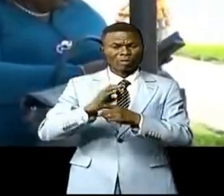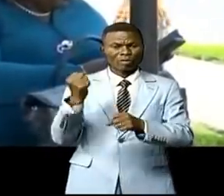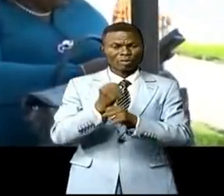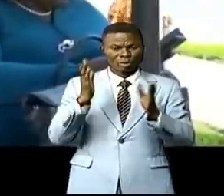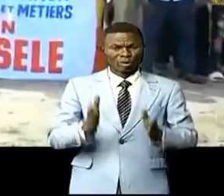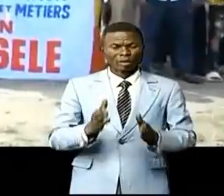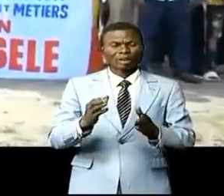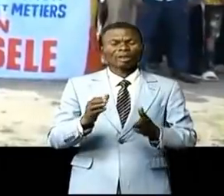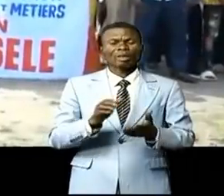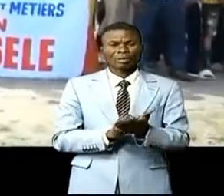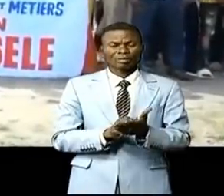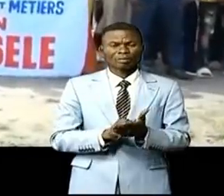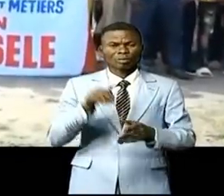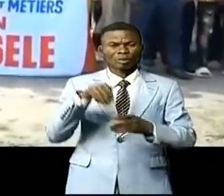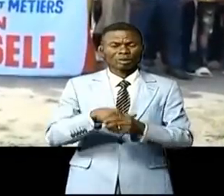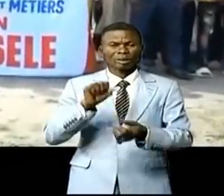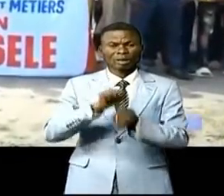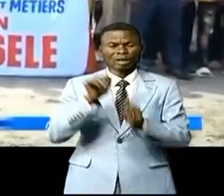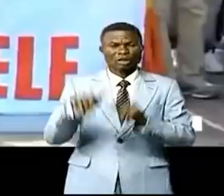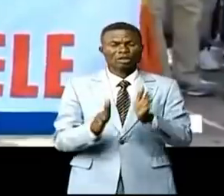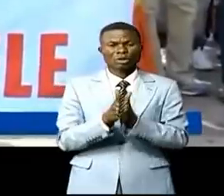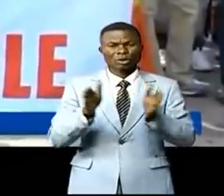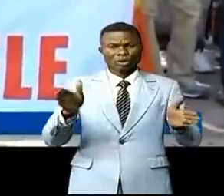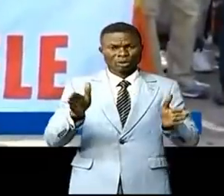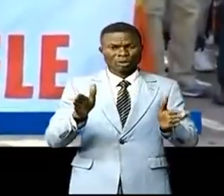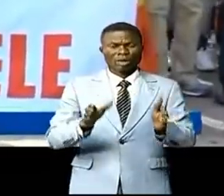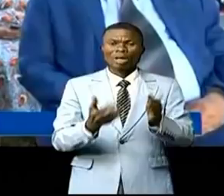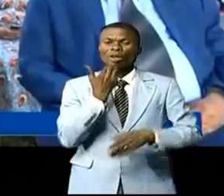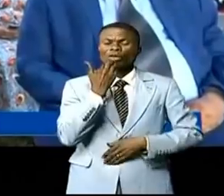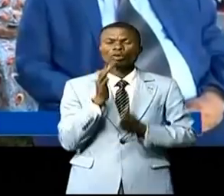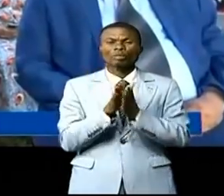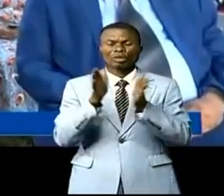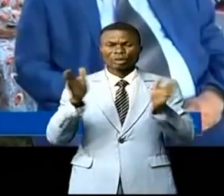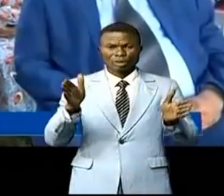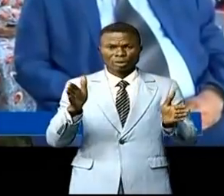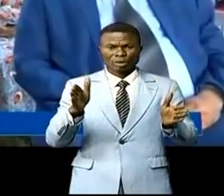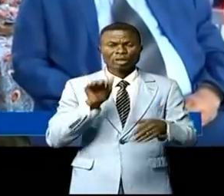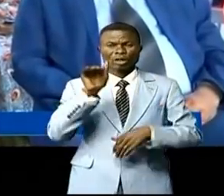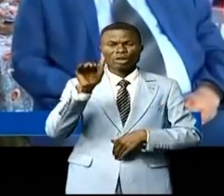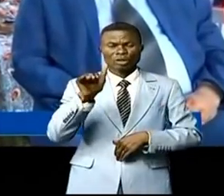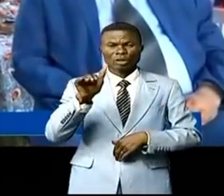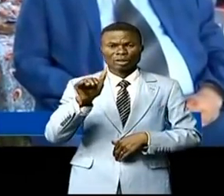et métiers, dont le secrétaire général, l'inspecteur général, les